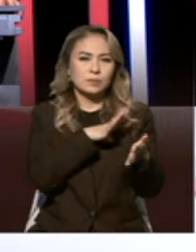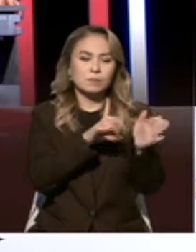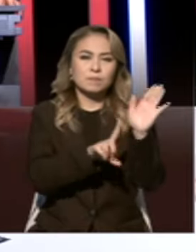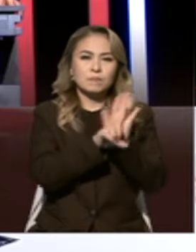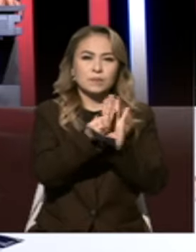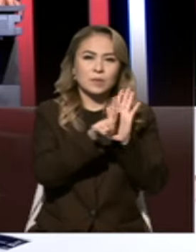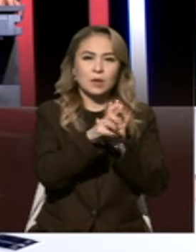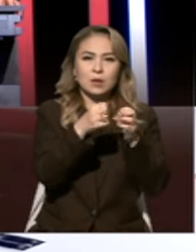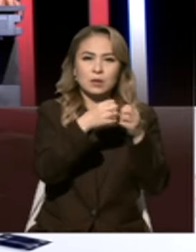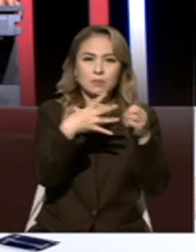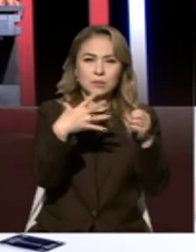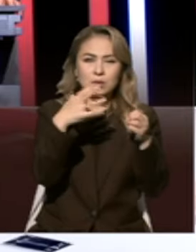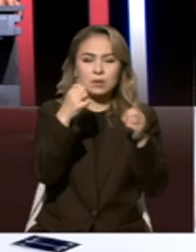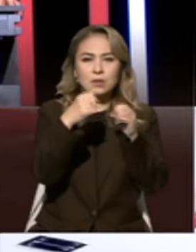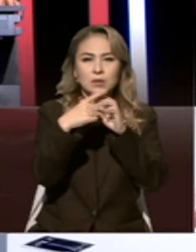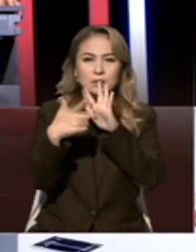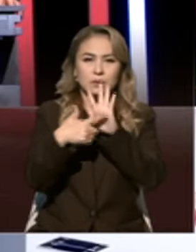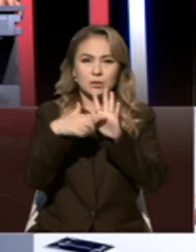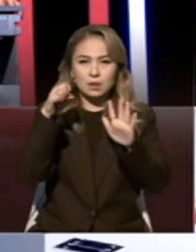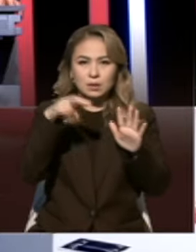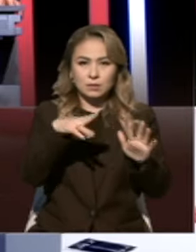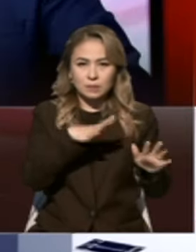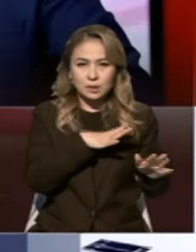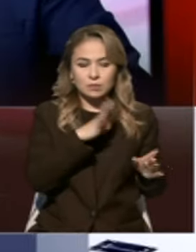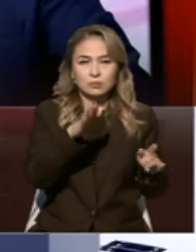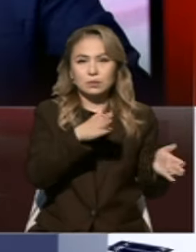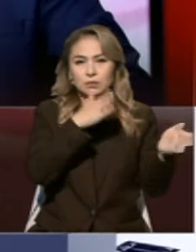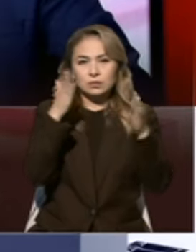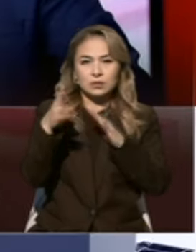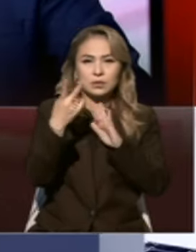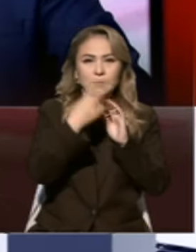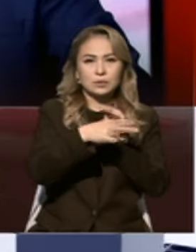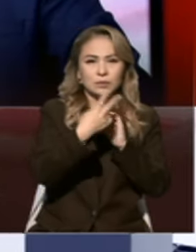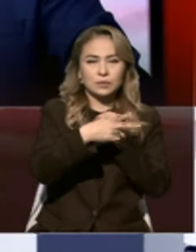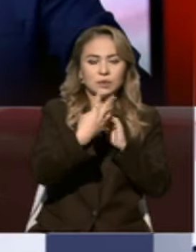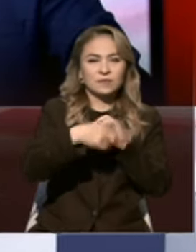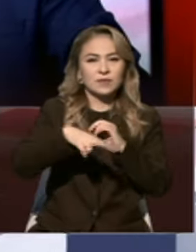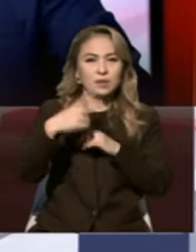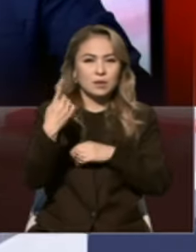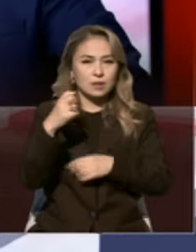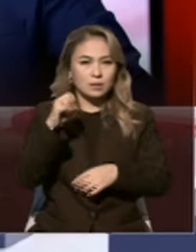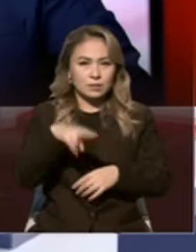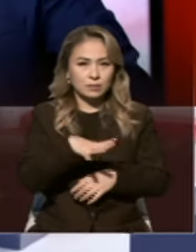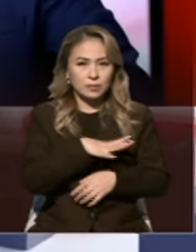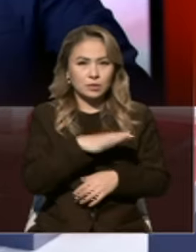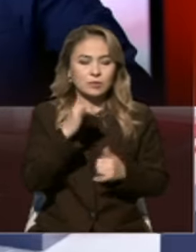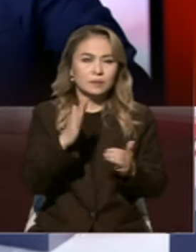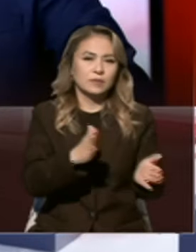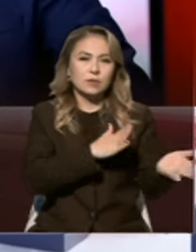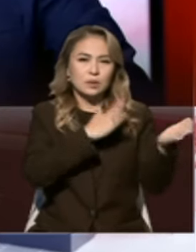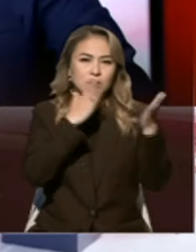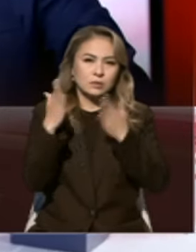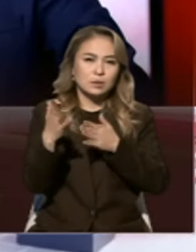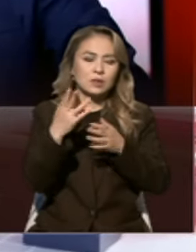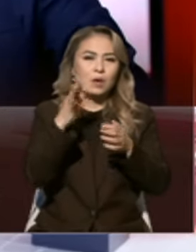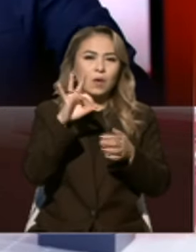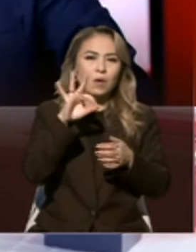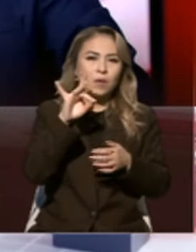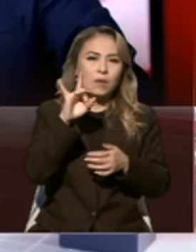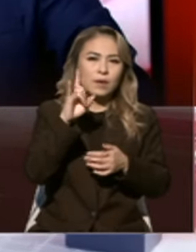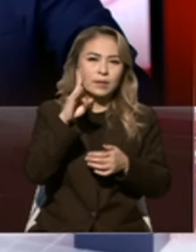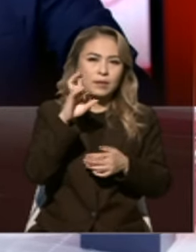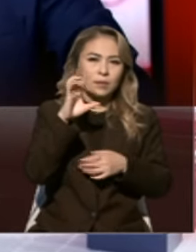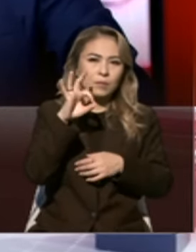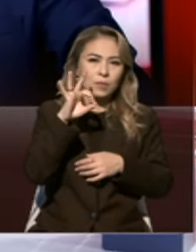басындағы 15-17 сәуір күні болды. Одан кейін 20-21 сәуір күндері болды. Ол мына барлығы мына Орынбордағы